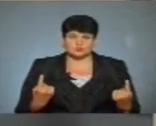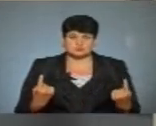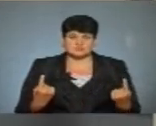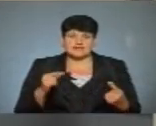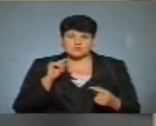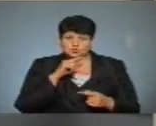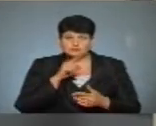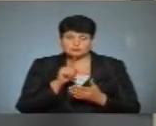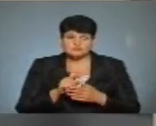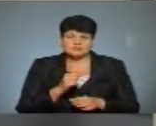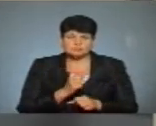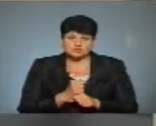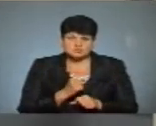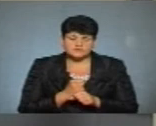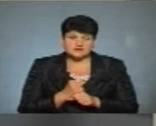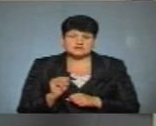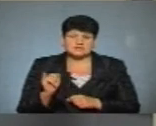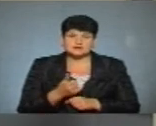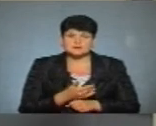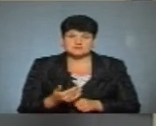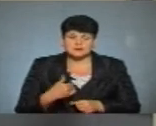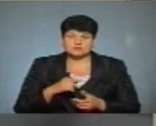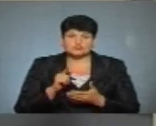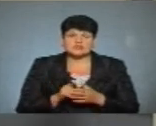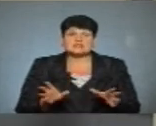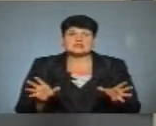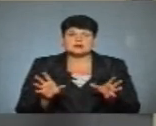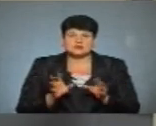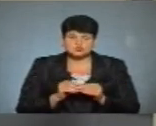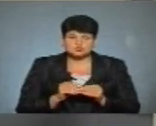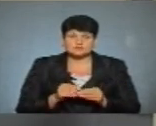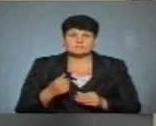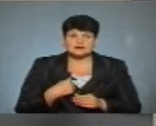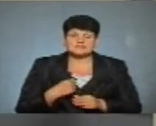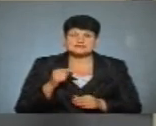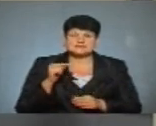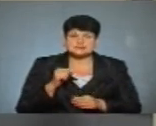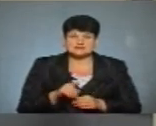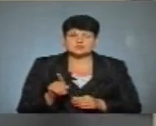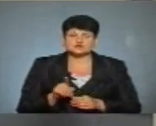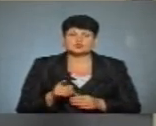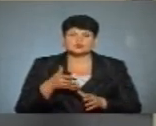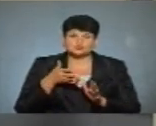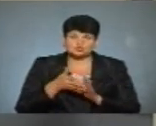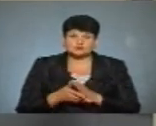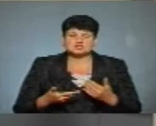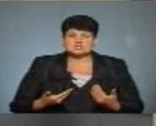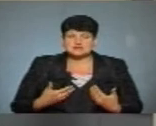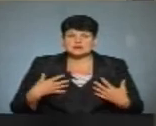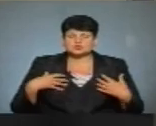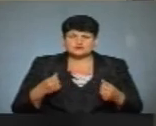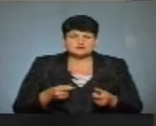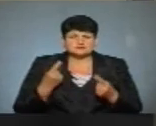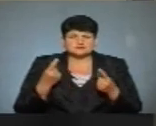Економіка повинна працювати, і ми повинні разом. Ми за те, ми розуміємо, що здоров'я, життя – це найбільша